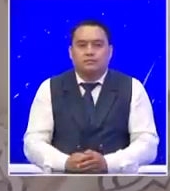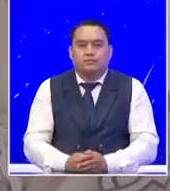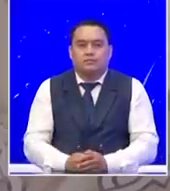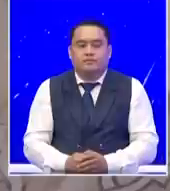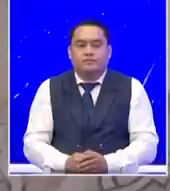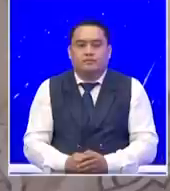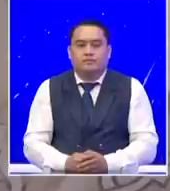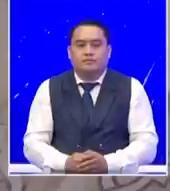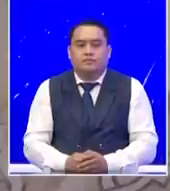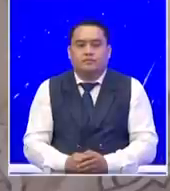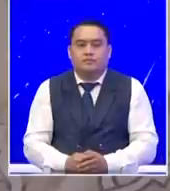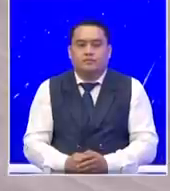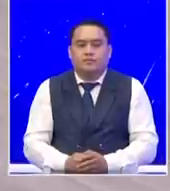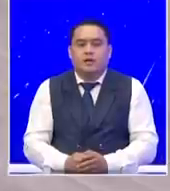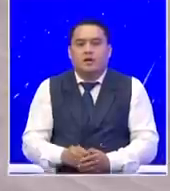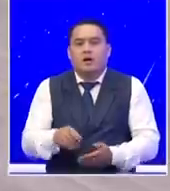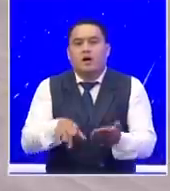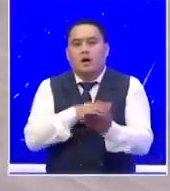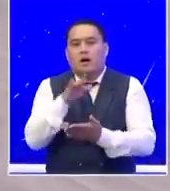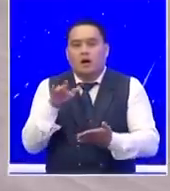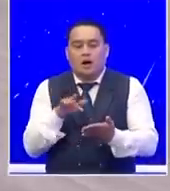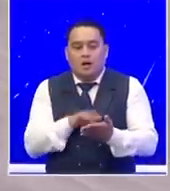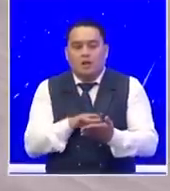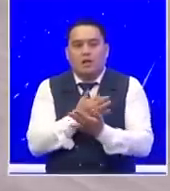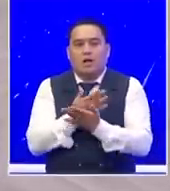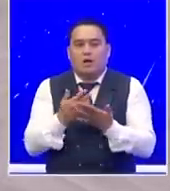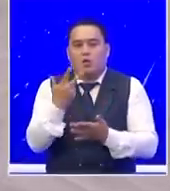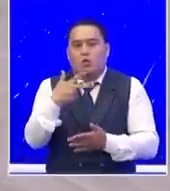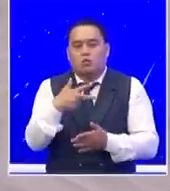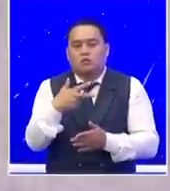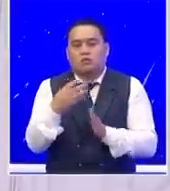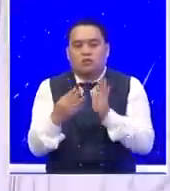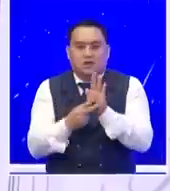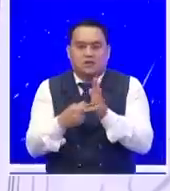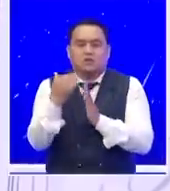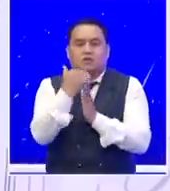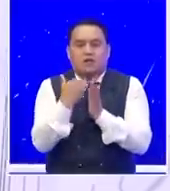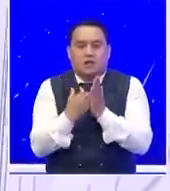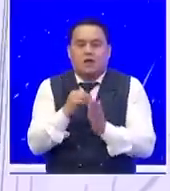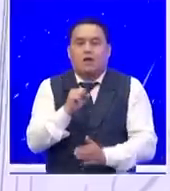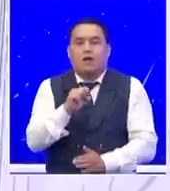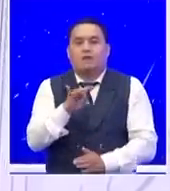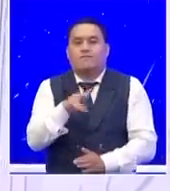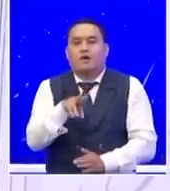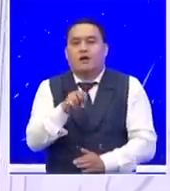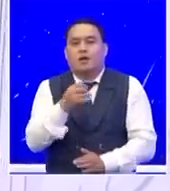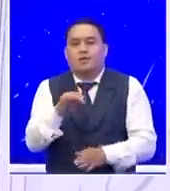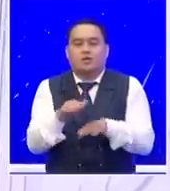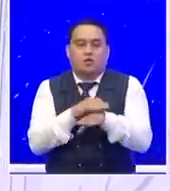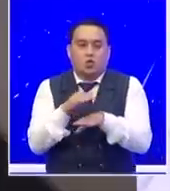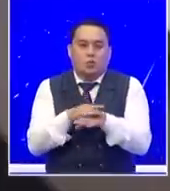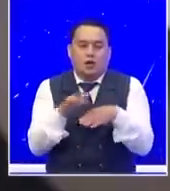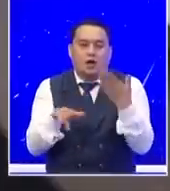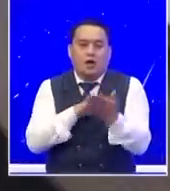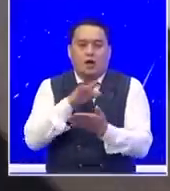мансап қорғала, тиянақсыз қала, қанағатты қала сынды 38 тараудан тұрады. Әл-Фараби қайырымды қала тұрғындарының көзқарастары